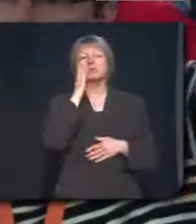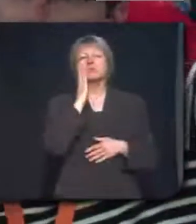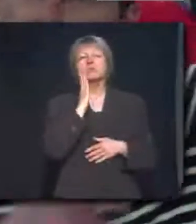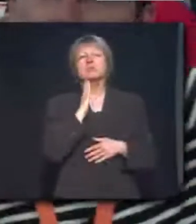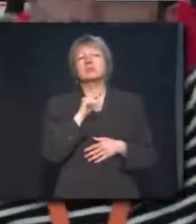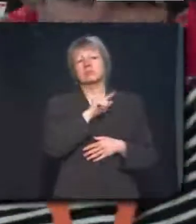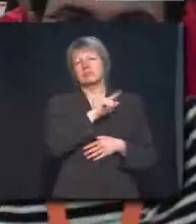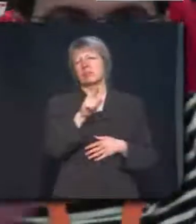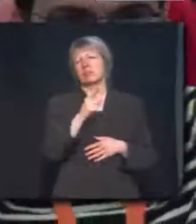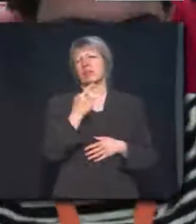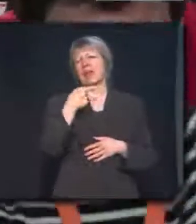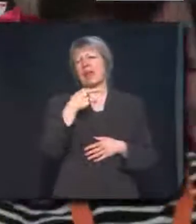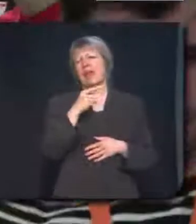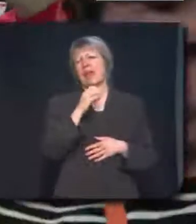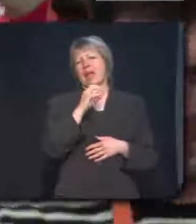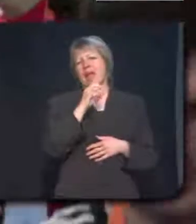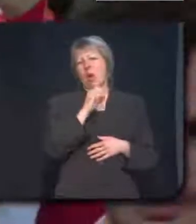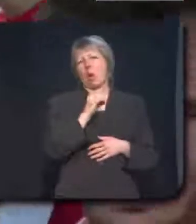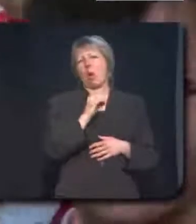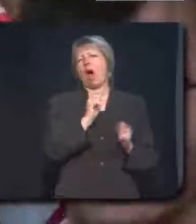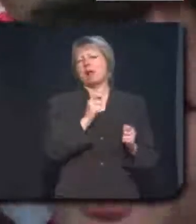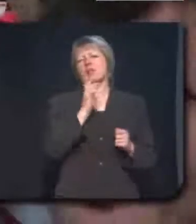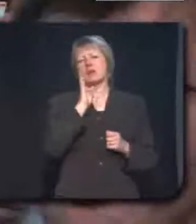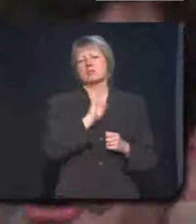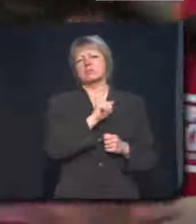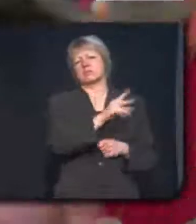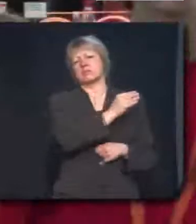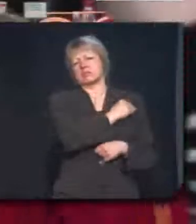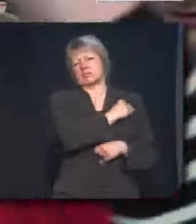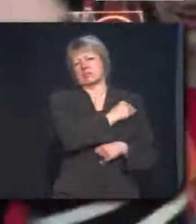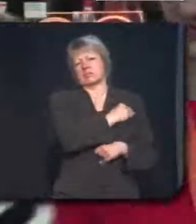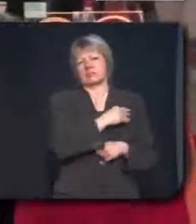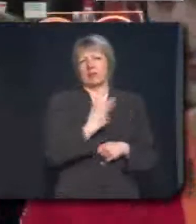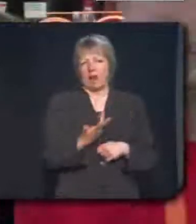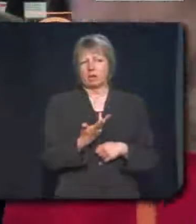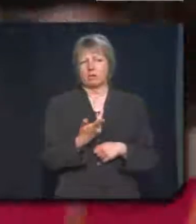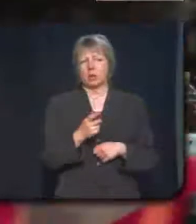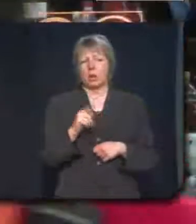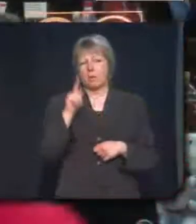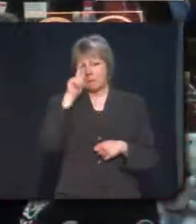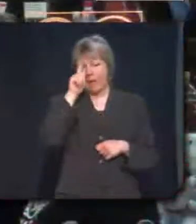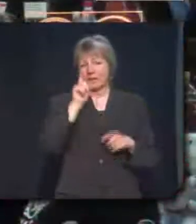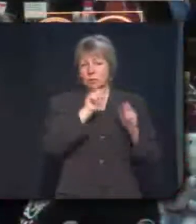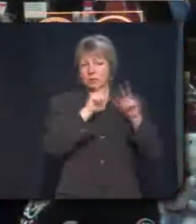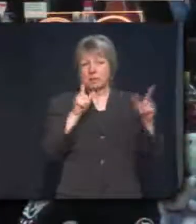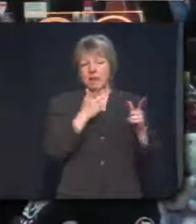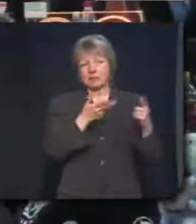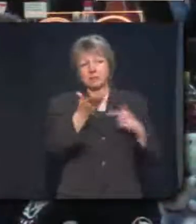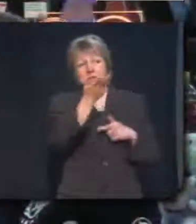solche anzeigt und nicht tut als wärt ihr kontra Aussagen gut er hat das Meinungsbild gehört